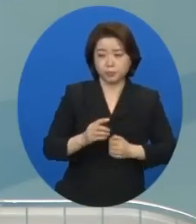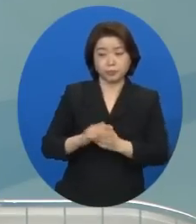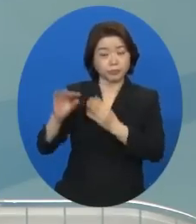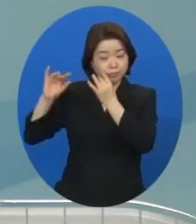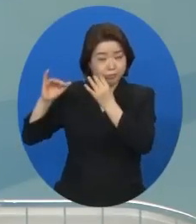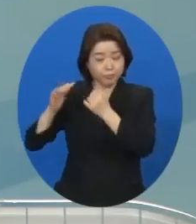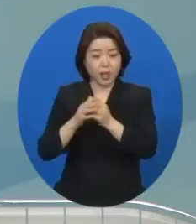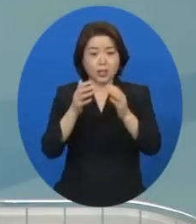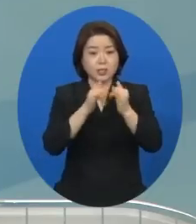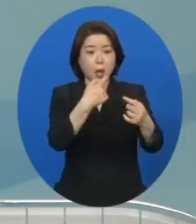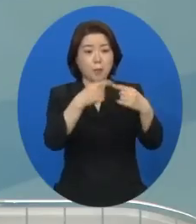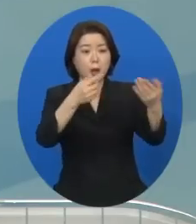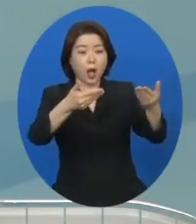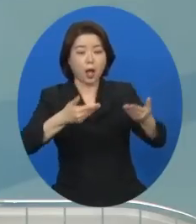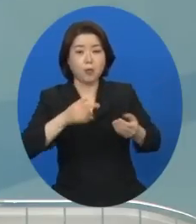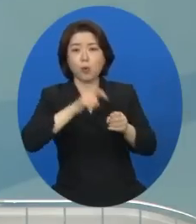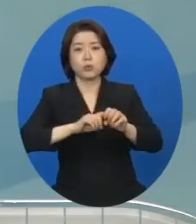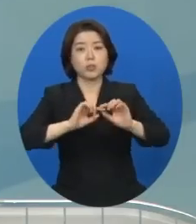위해서 연주하는 게 아니기